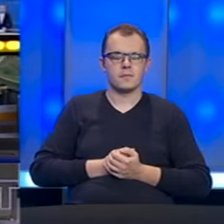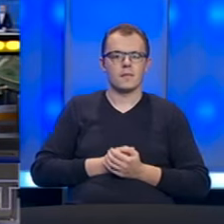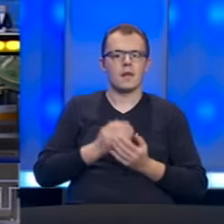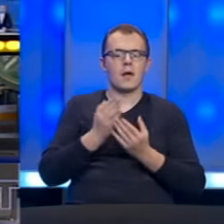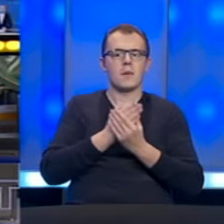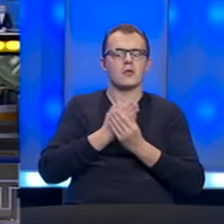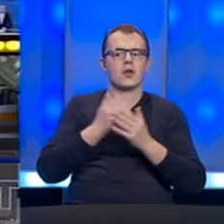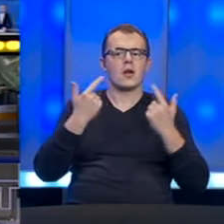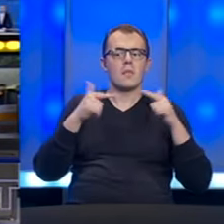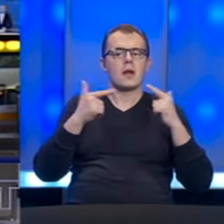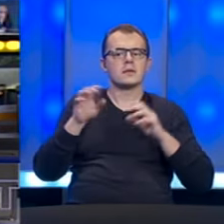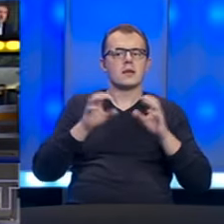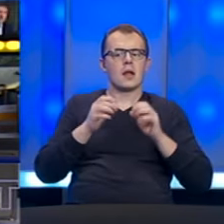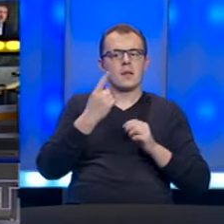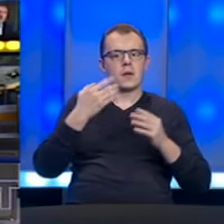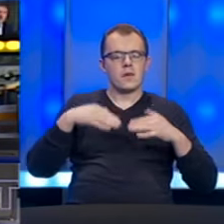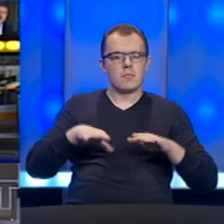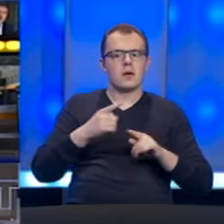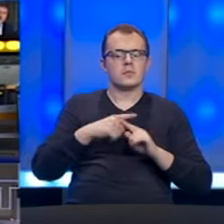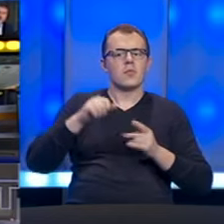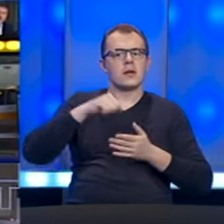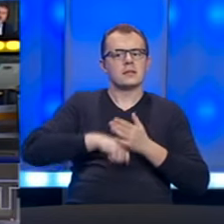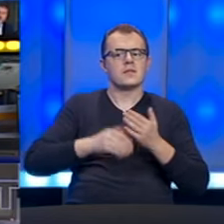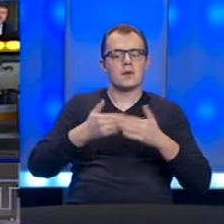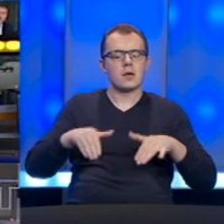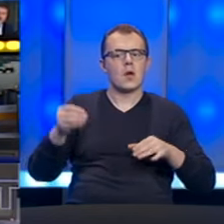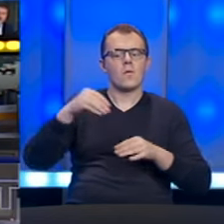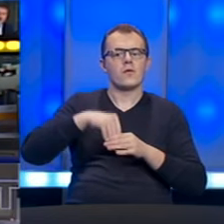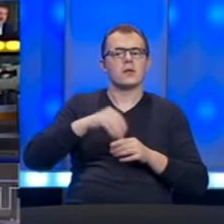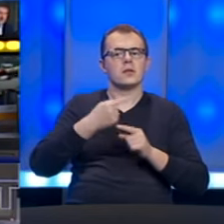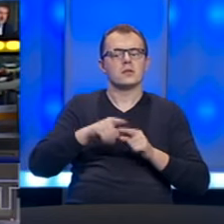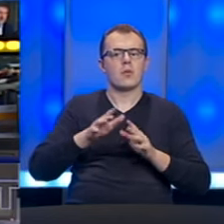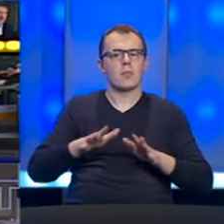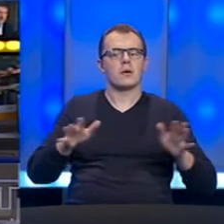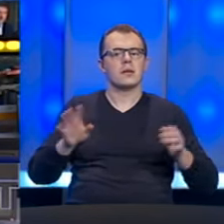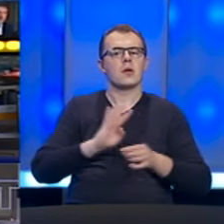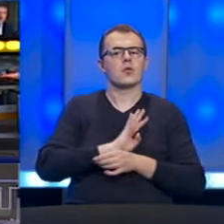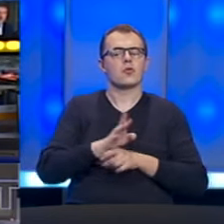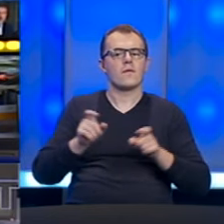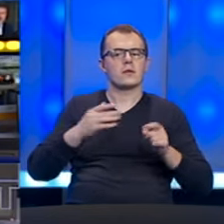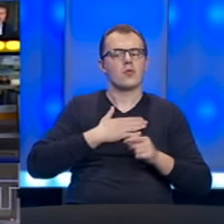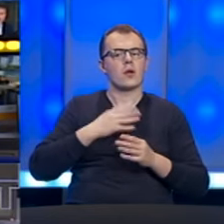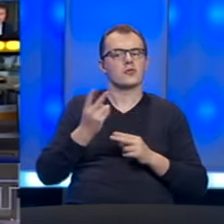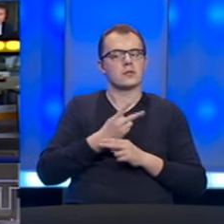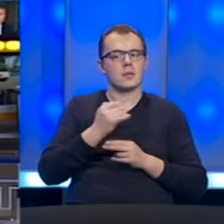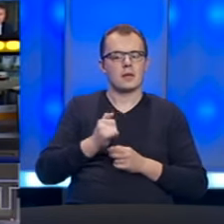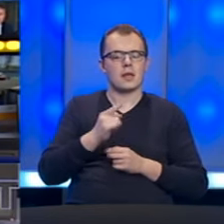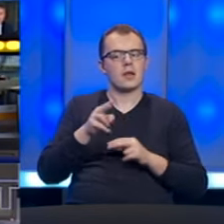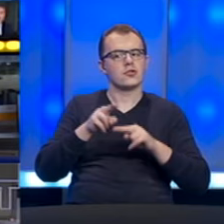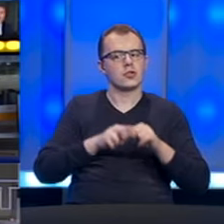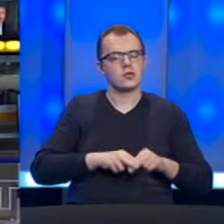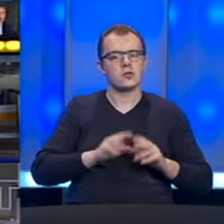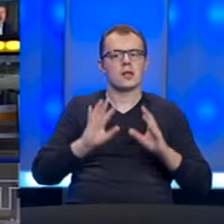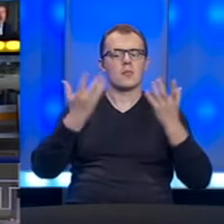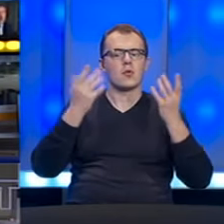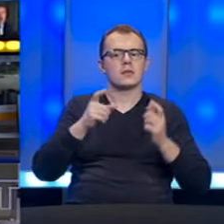Međunarodni je praznik rada 1. maj. Zbog restriktivnih mjera uvedenih zbog pandemije koronavirusa u našoj zemlji danas će izostati